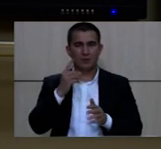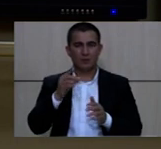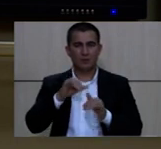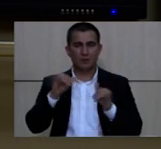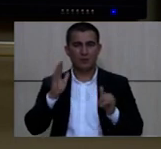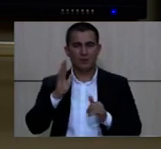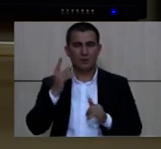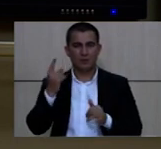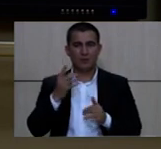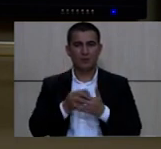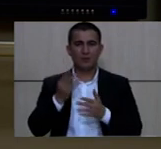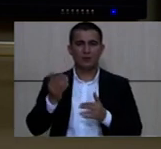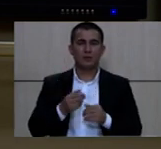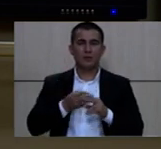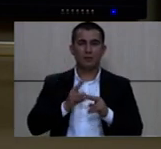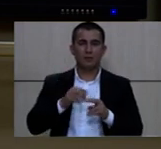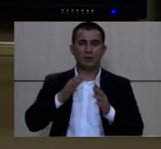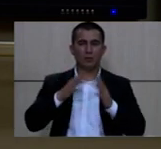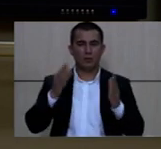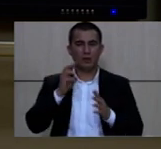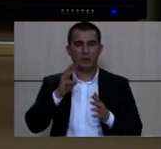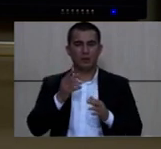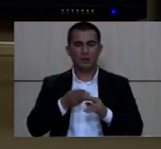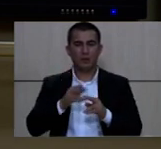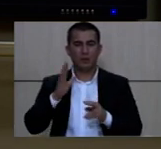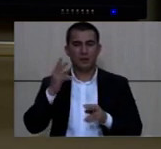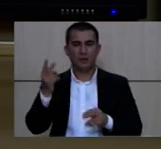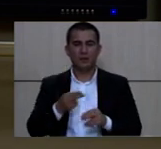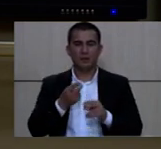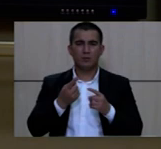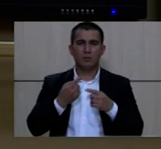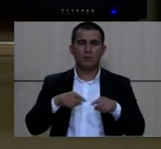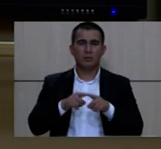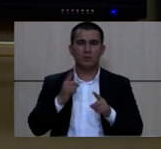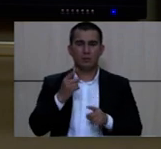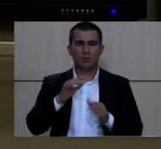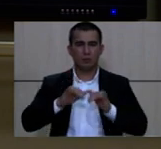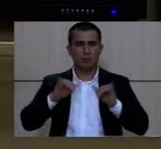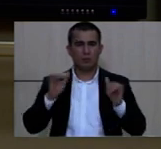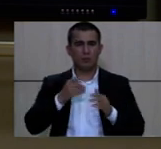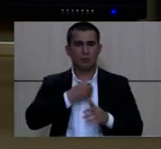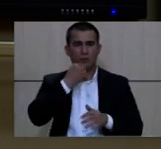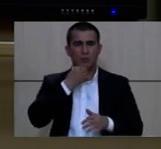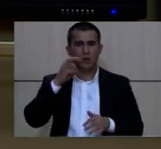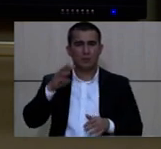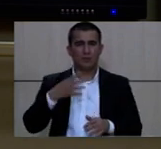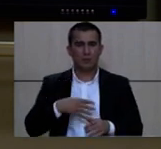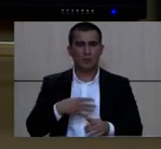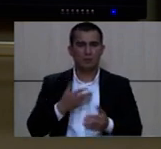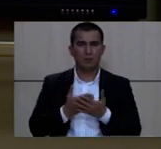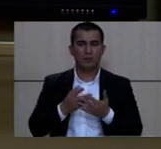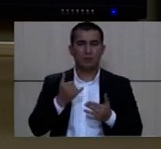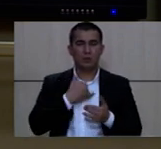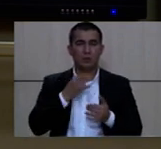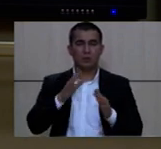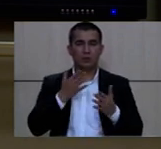ko'paytirilgan V1 barobar katta M ko'paytirilgan V2. Nima uchun katta M dedim? Chunki bu yerda biz